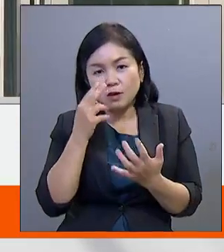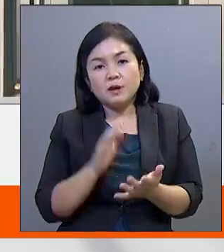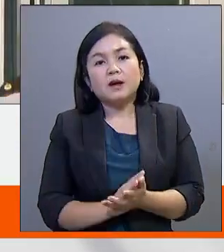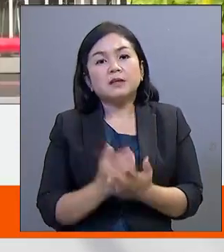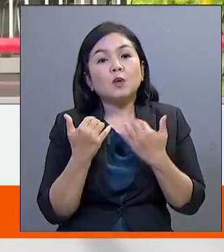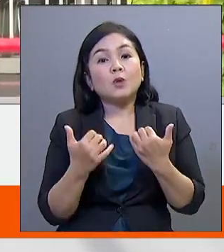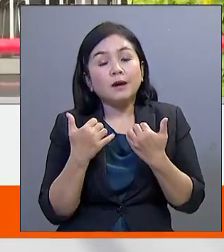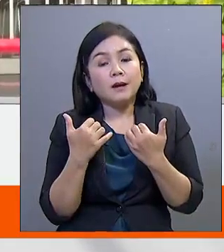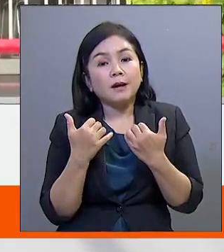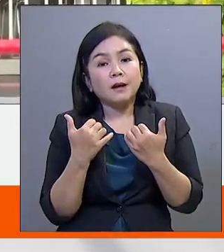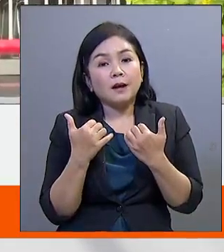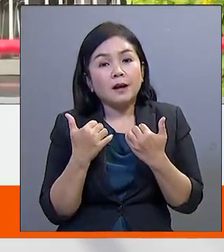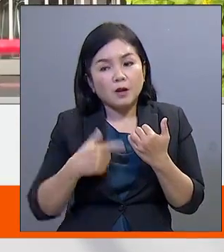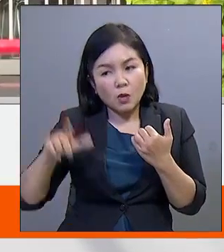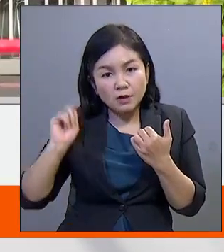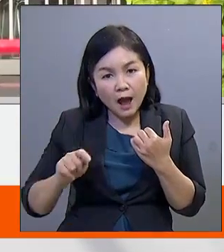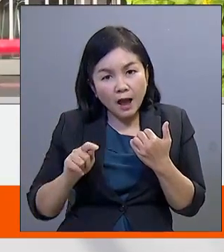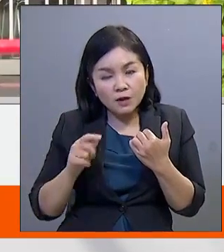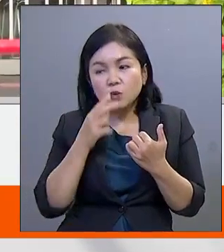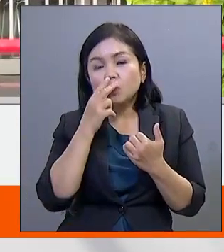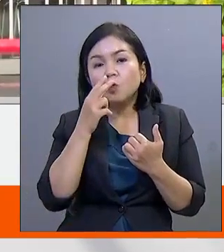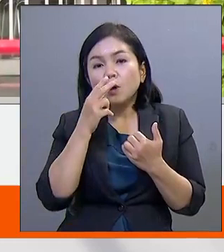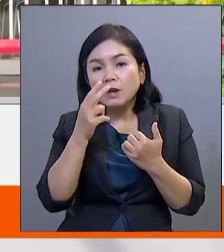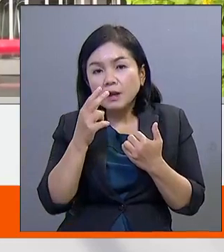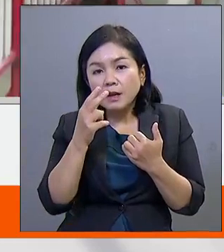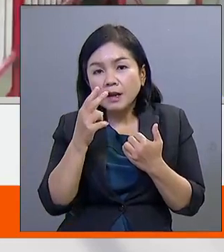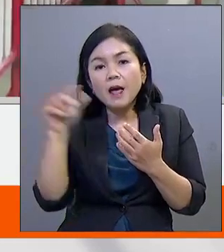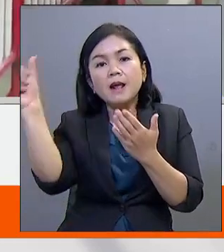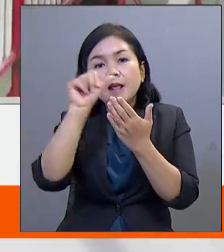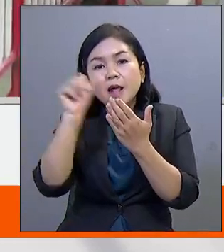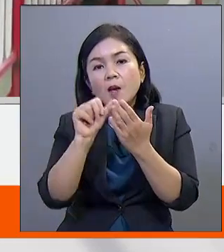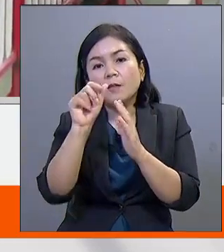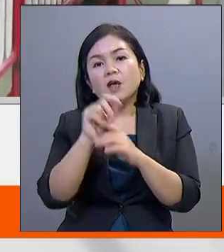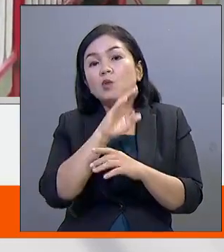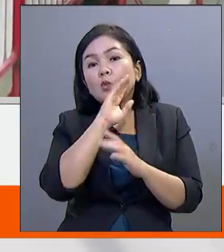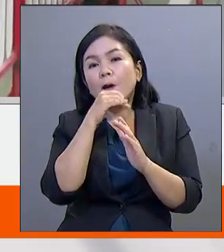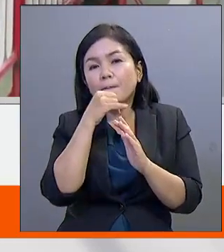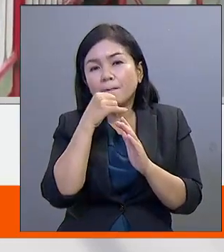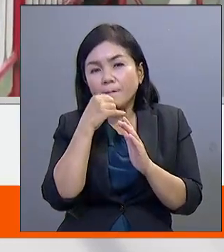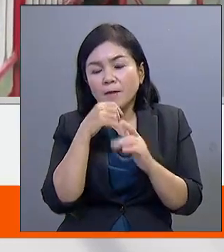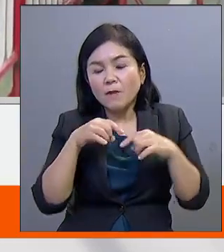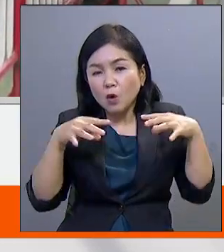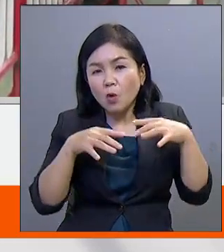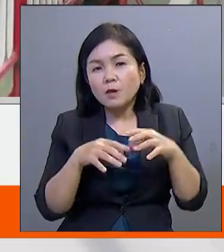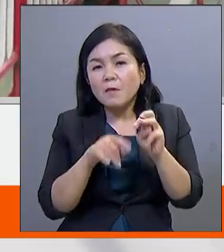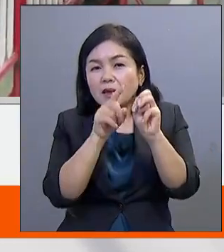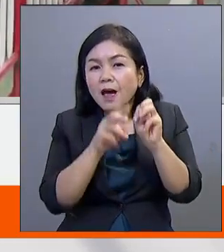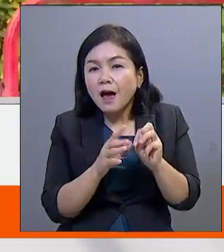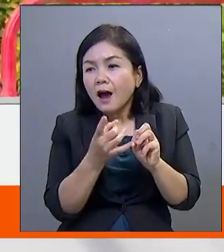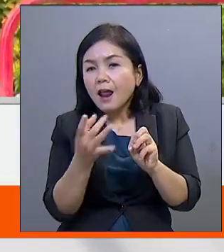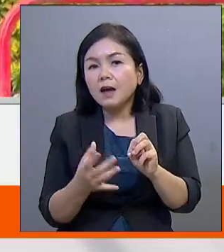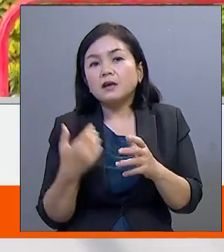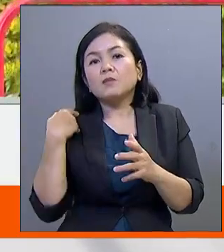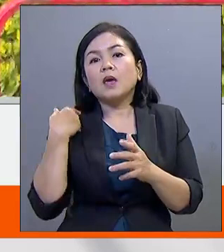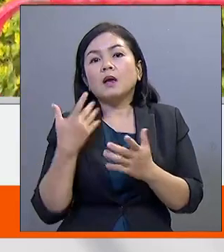วนนี้ก็ต้องหาทางออกลไเพระต้ไปแก้รายมากกลาแบทที่ 3 อันนี้คเปนเรื่จัด